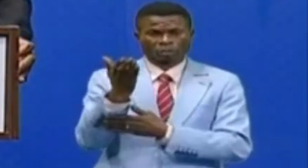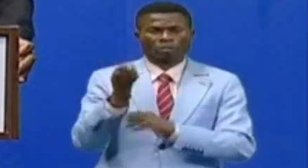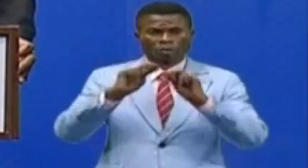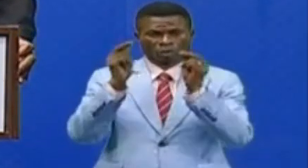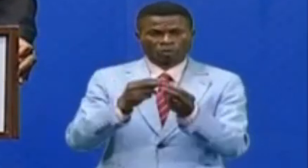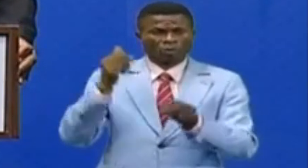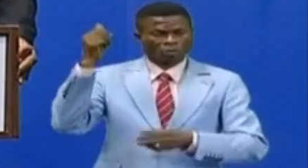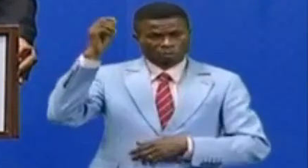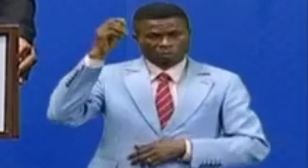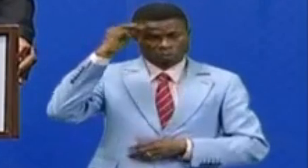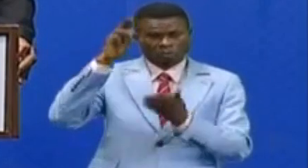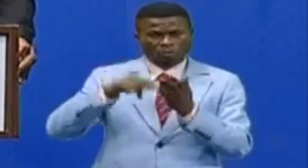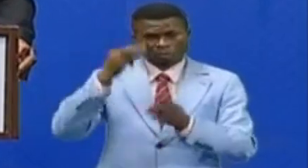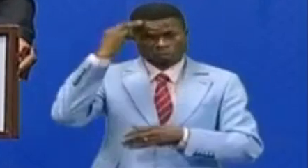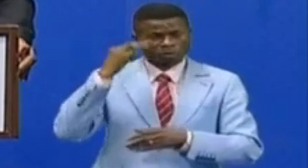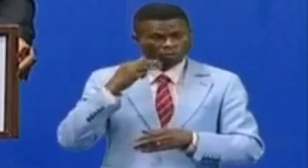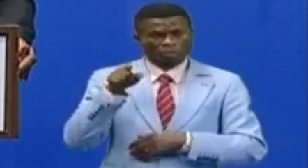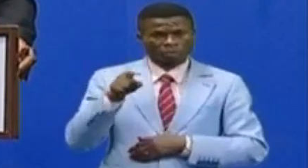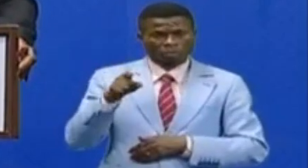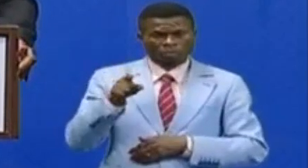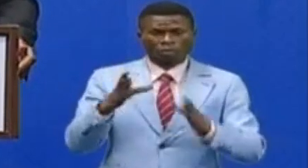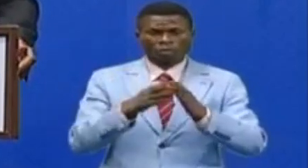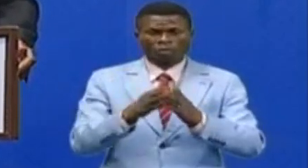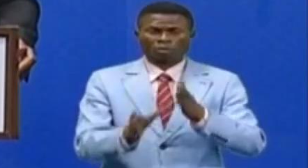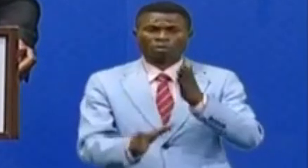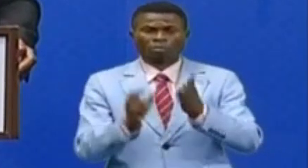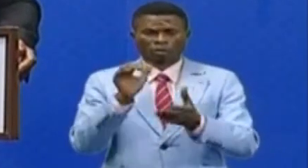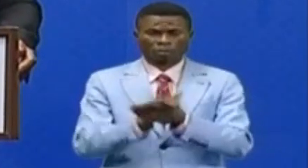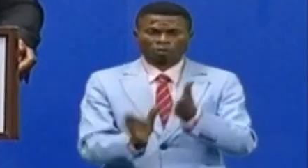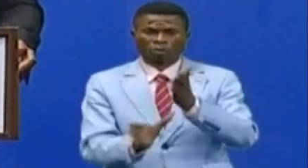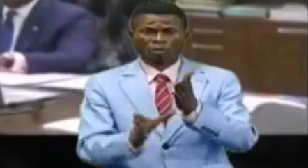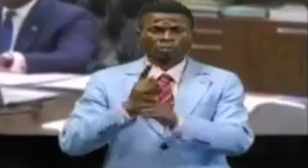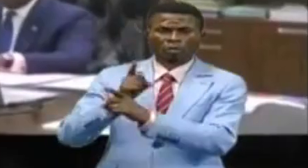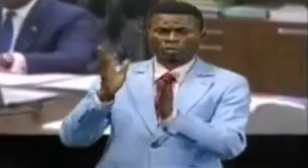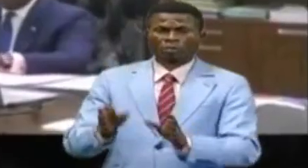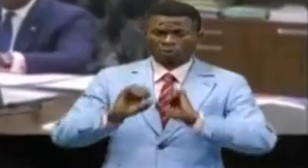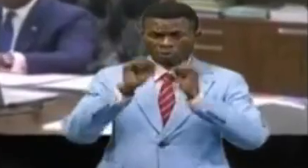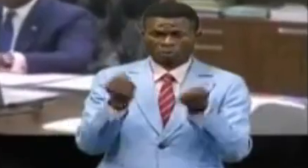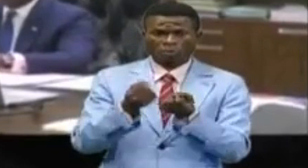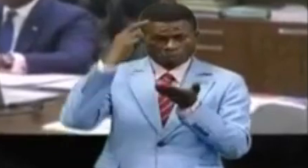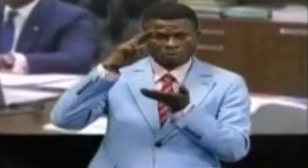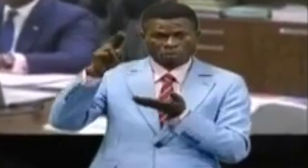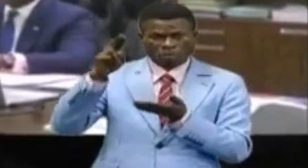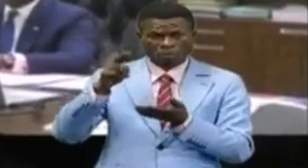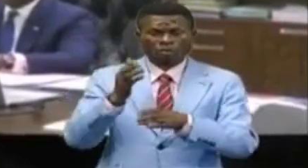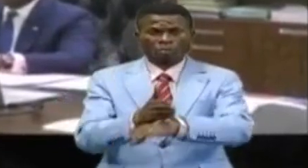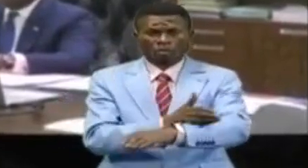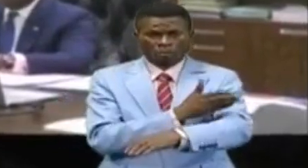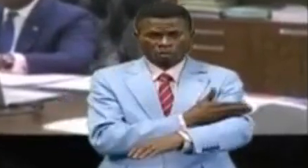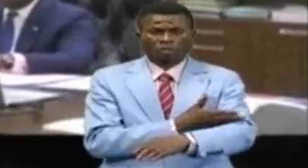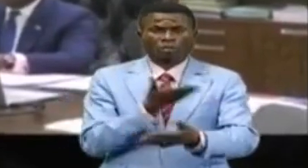corporation avec le ministre sectoriel accompagné des délégués syndicaux du sous-secteur. Des avancées ont